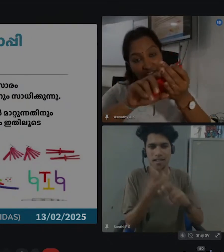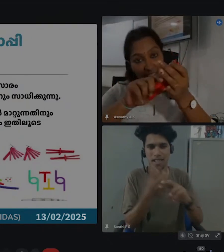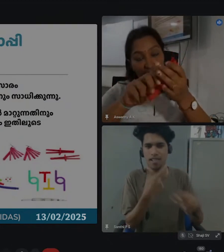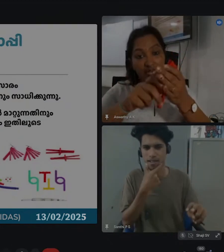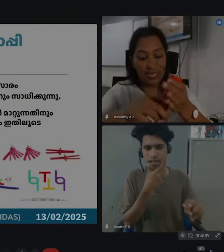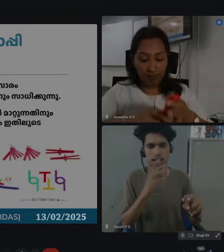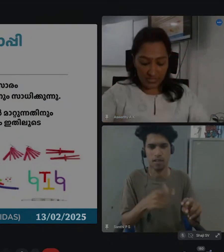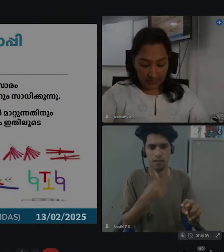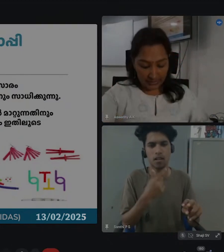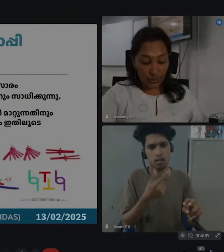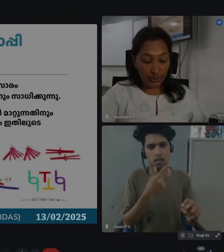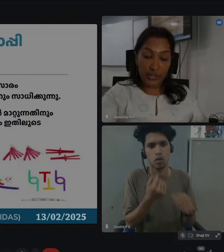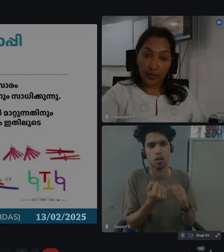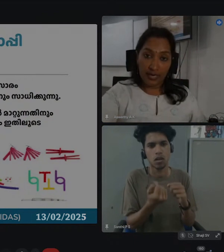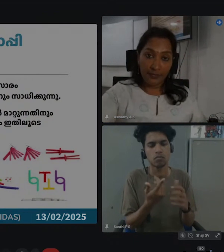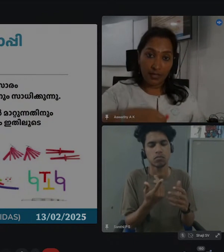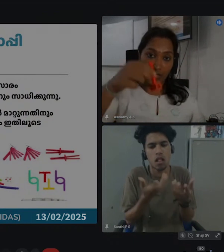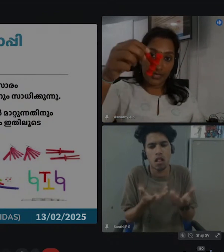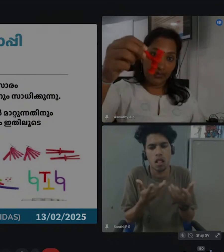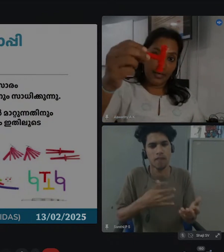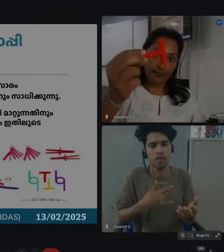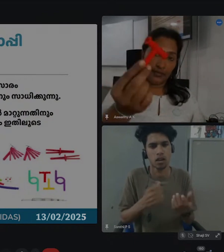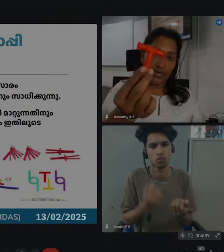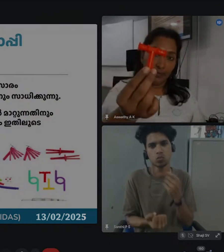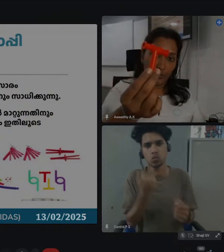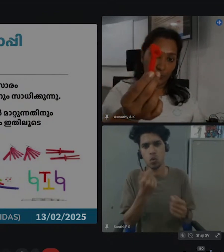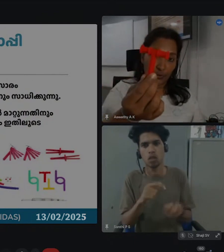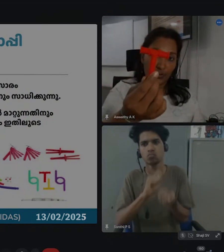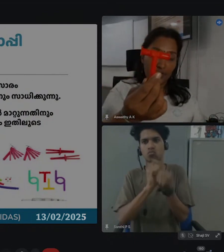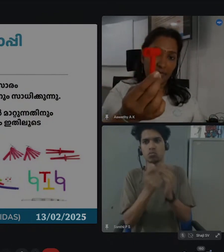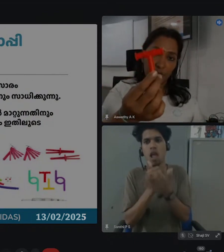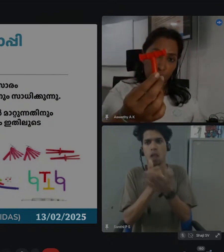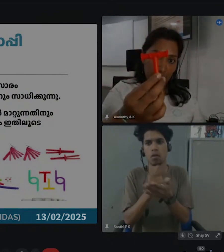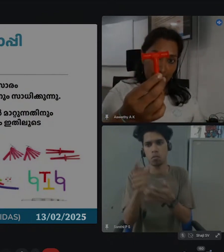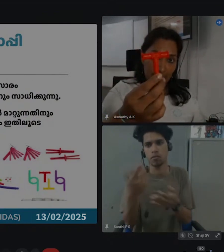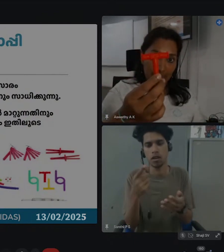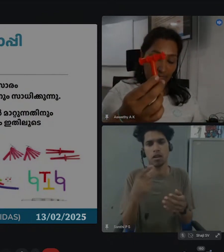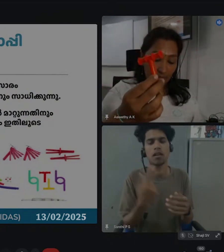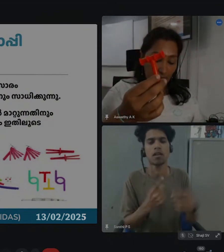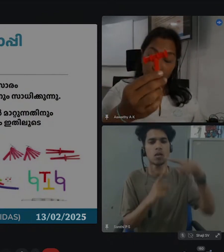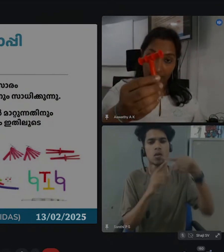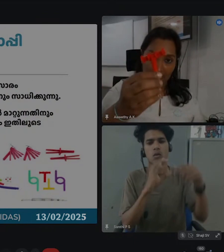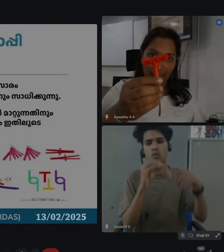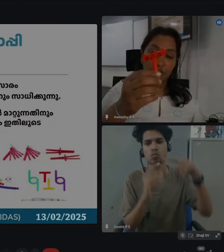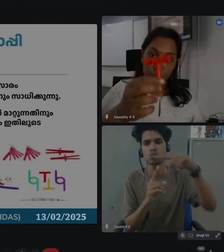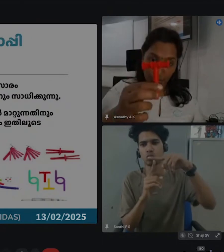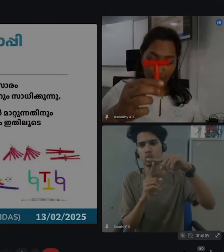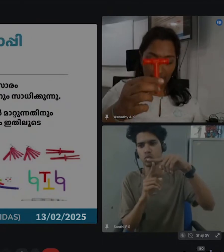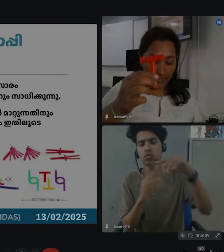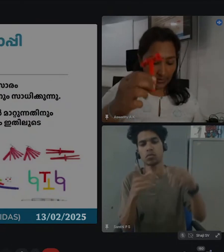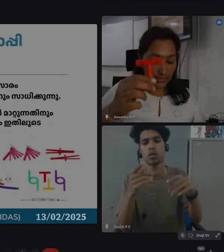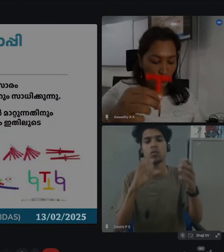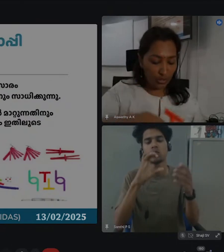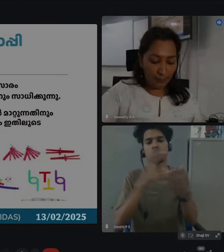ഭക്ഷണം ചവയ്ക്കുന്നതിനെല്ലാം ശക്തി കൂട്ടുന്നതിനുമെല്ലാം ഇതെല്ലാം ഉപയോഗിക്കുന്നു. ഇതിന്റെ പേര് ടൂത്തെറ്റ് എന്നാണ്, ഇതിന്റെ പേര് ചൂയി